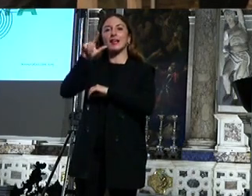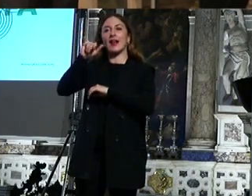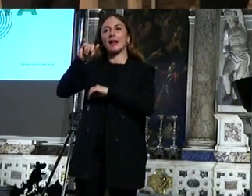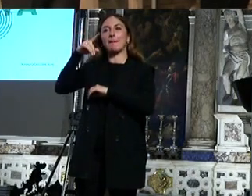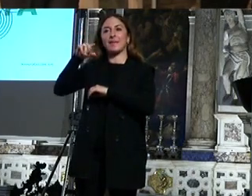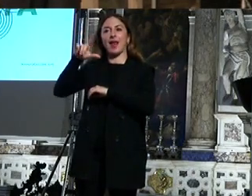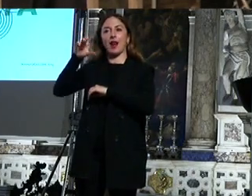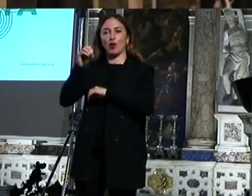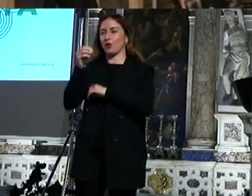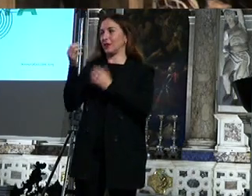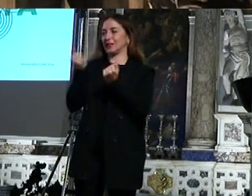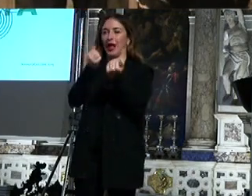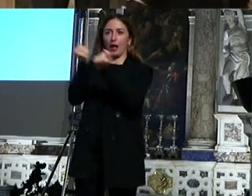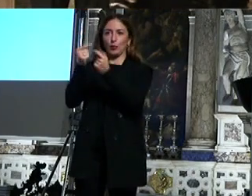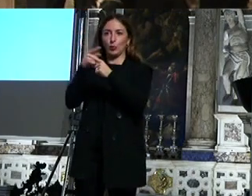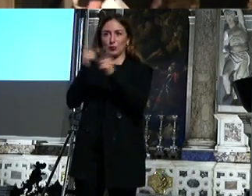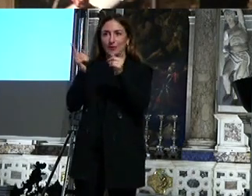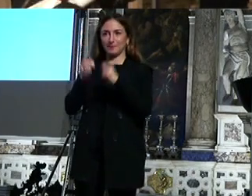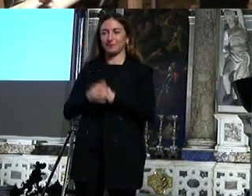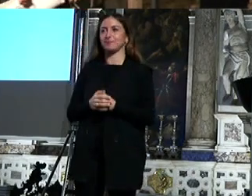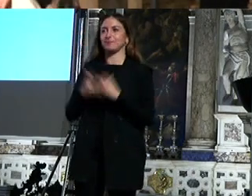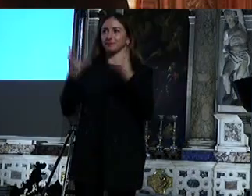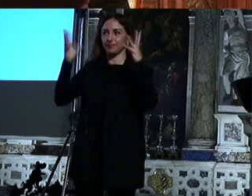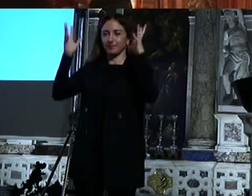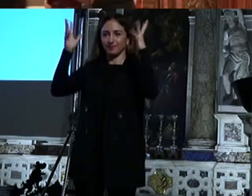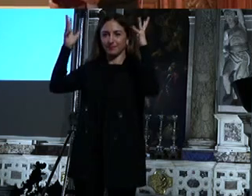suoi saluti.